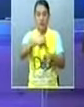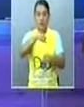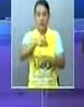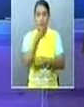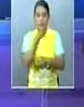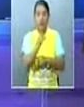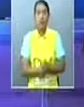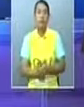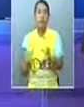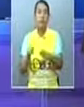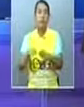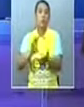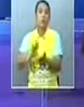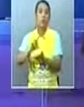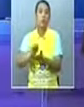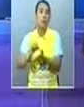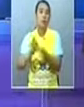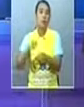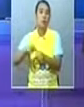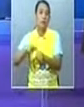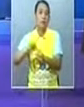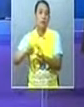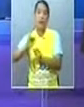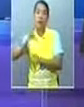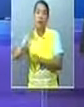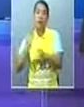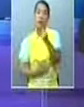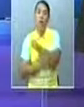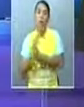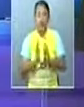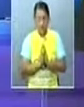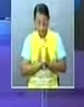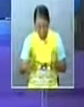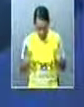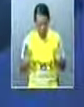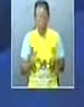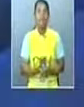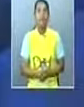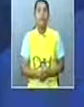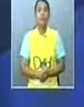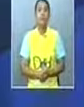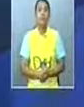นในหุ้นกลุ่มที่มีต้นทุนเป็นพลังงานอันนี้อาจจะเป็นโอกาสก็ได้ ใช่ค่ะขอบคุณมากนะคะ ขอบคุณครับ สวัสดีค่ะ